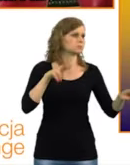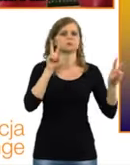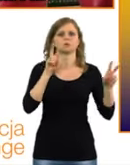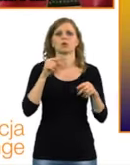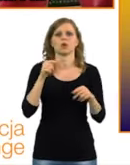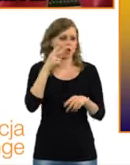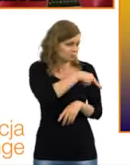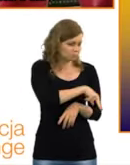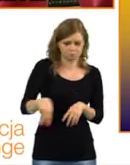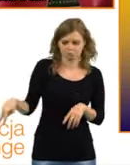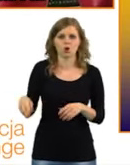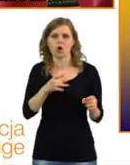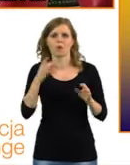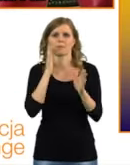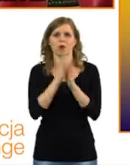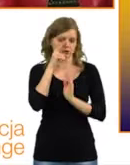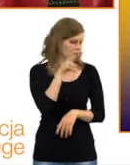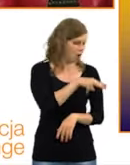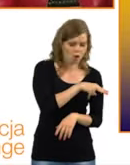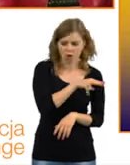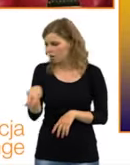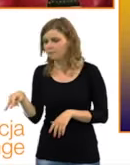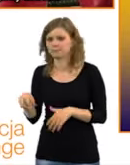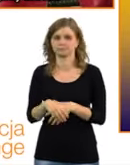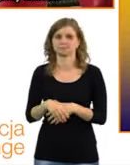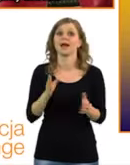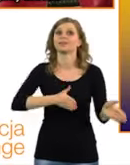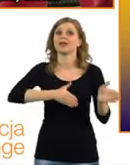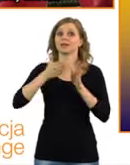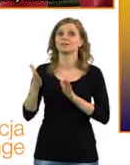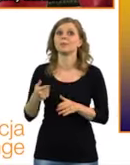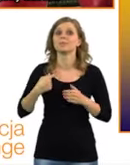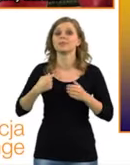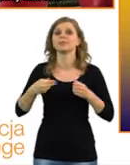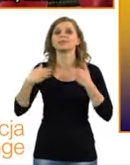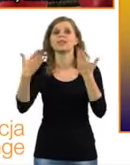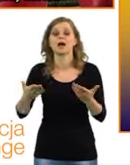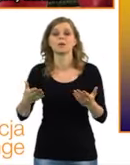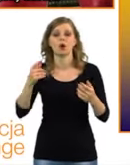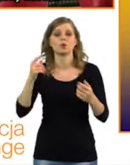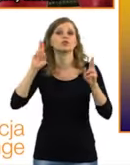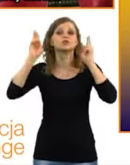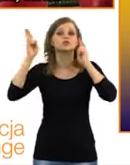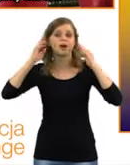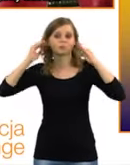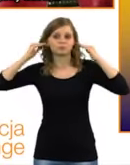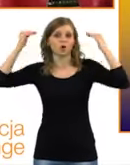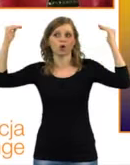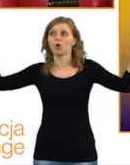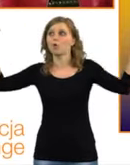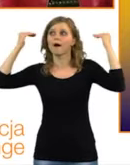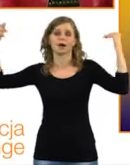dołu, patrząc prosto w dół. Następnie nadajemy dźwięki na poziomie głowy